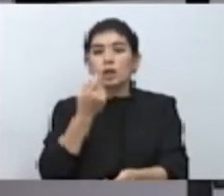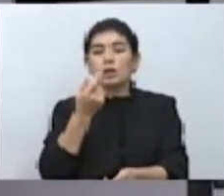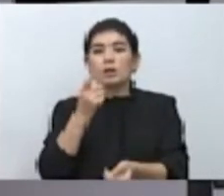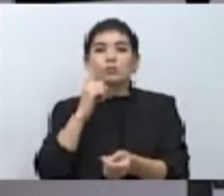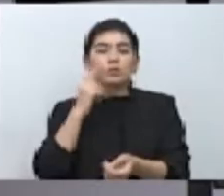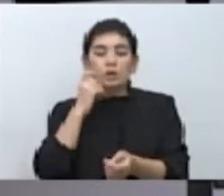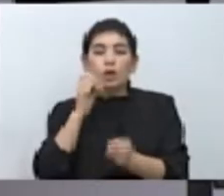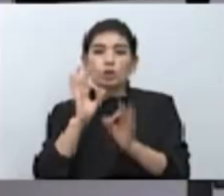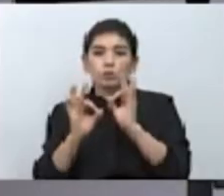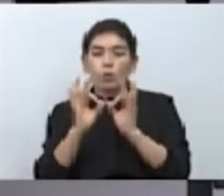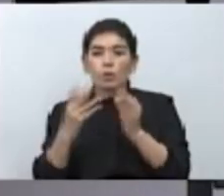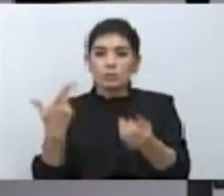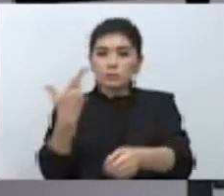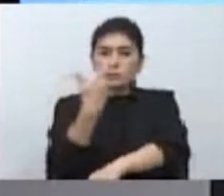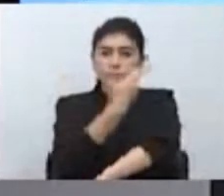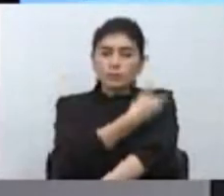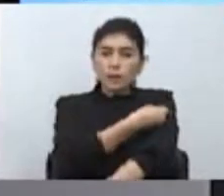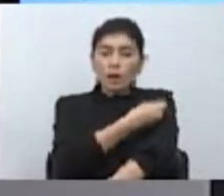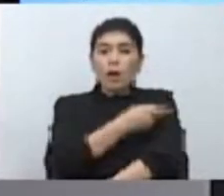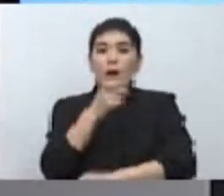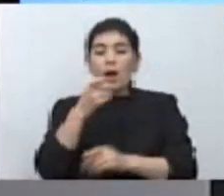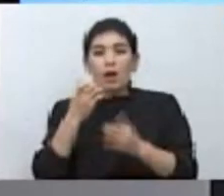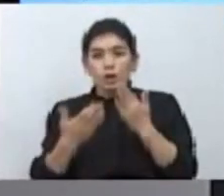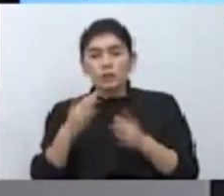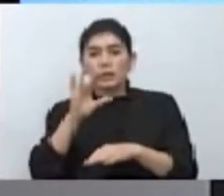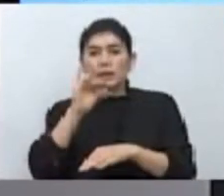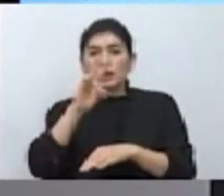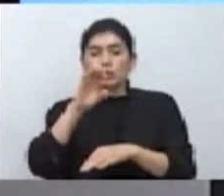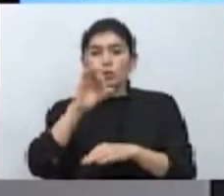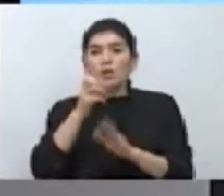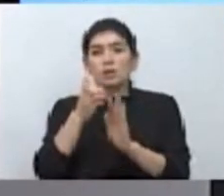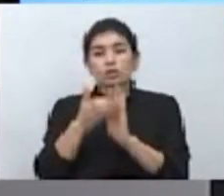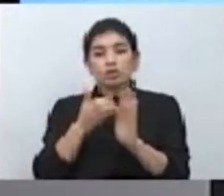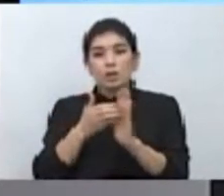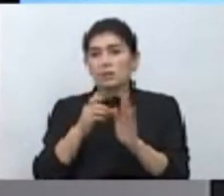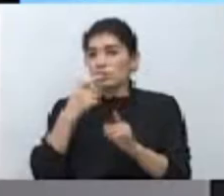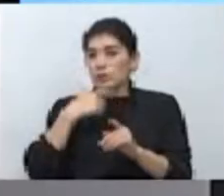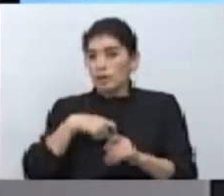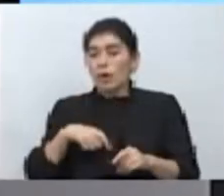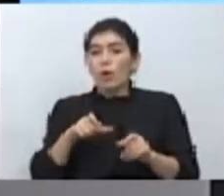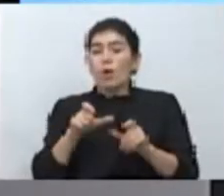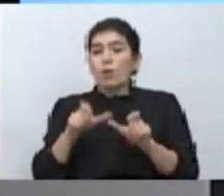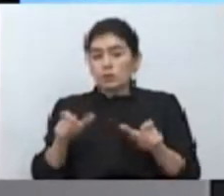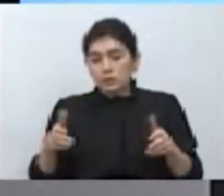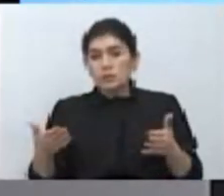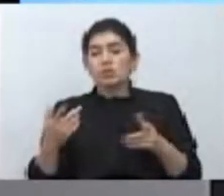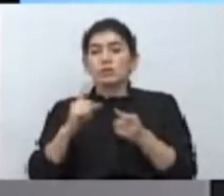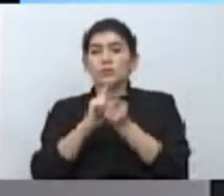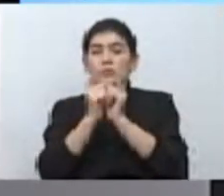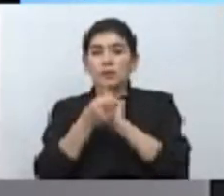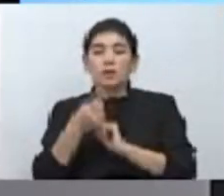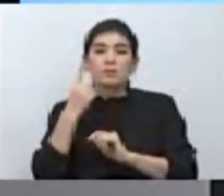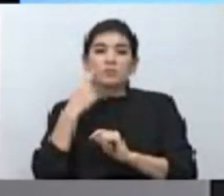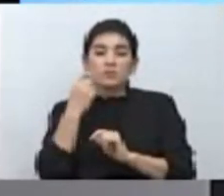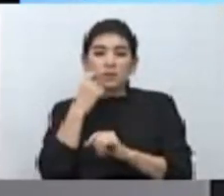normaga solib turadi. Agar mana shu insulin gormoni yetarlicha ishlab chiqarilmasa, natijada